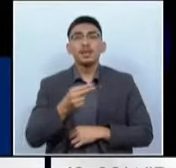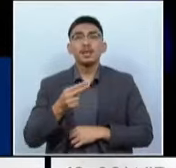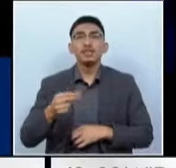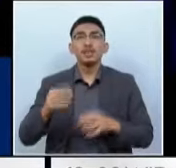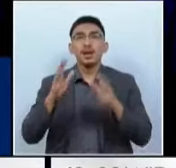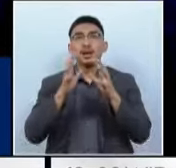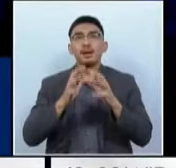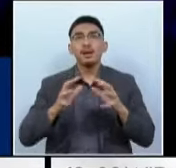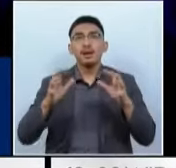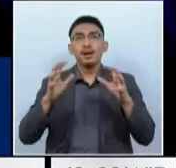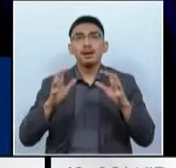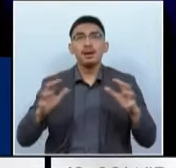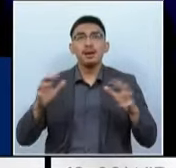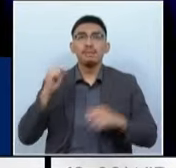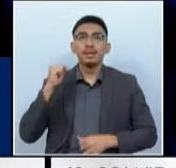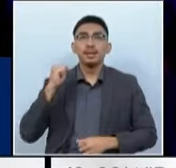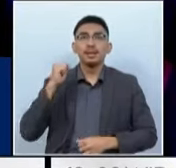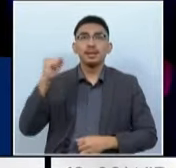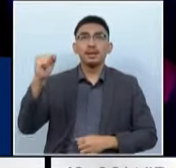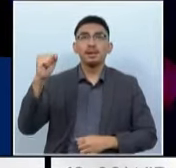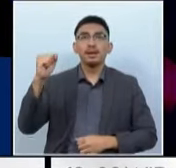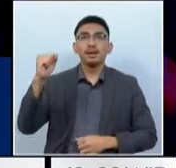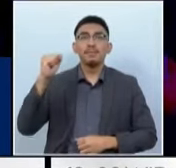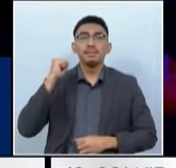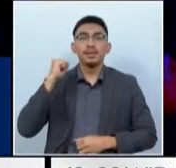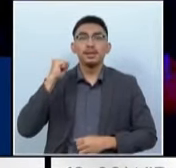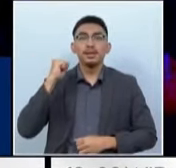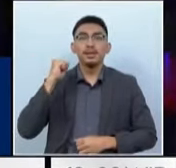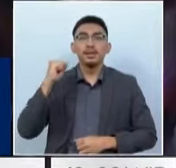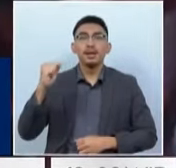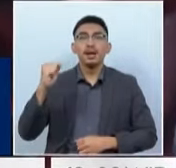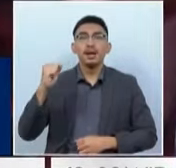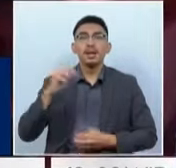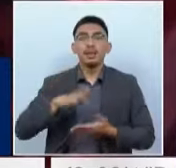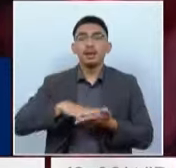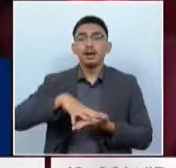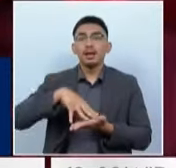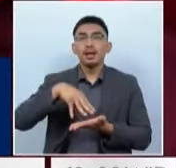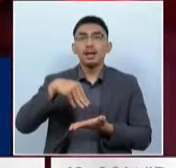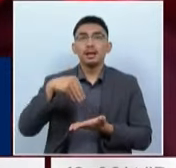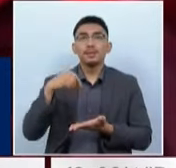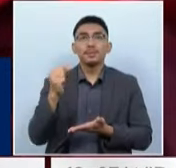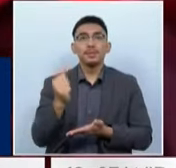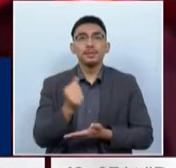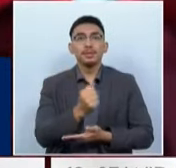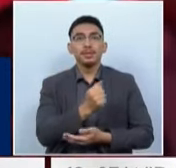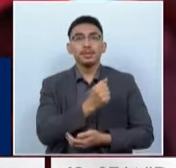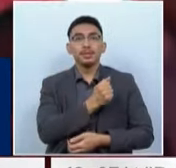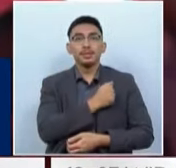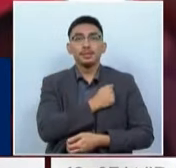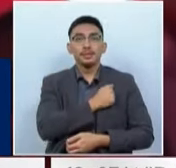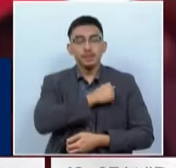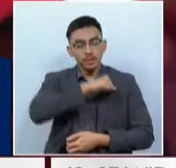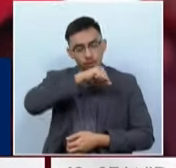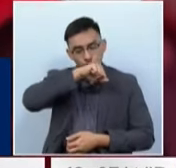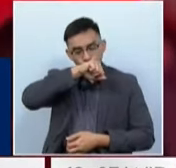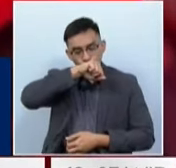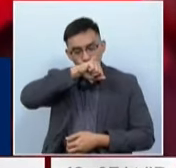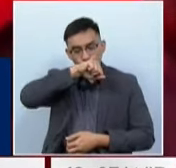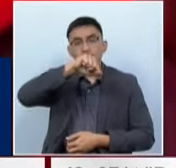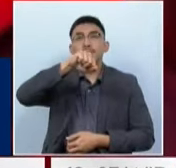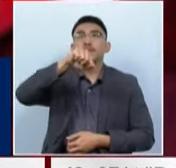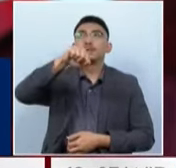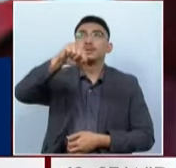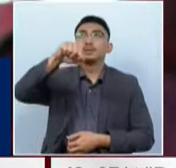Indonesia raya merdeka merdeka tanahku negeriku yang